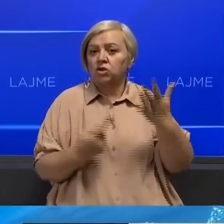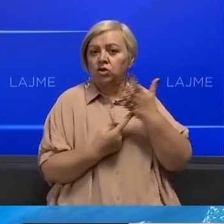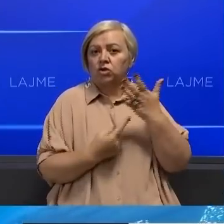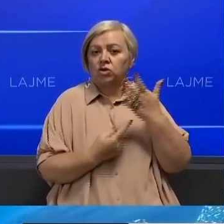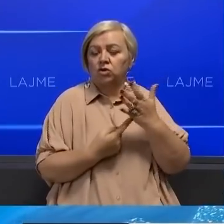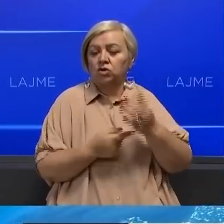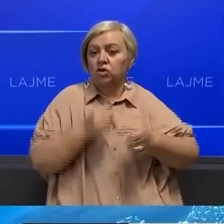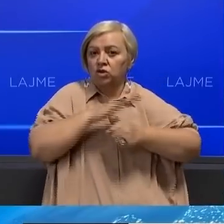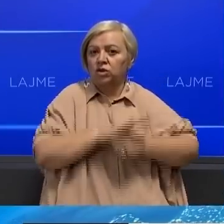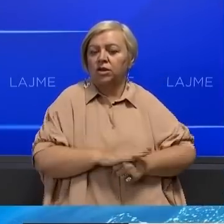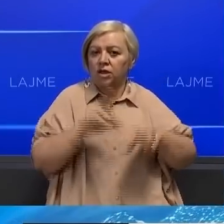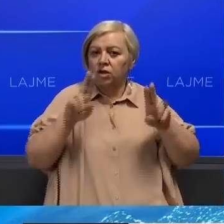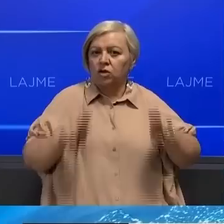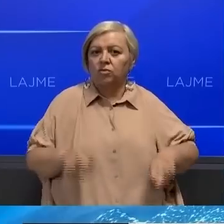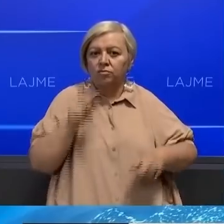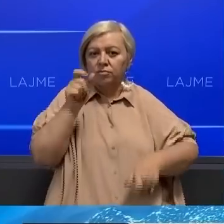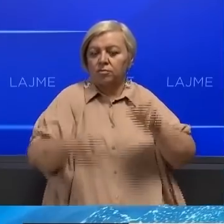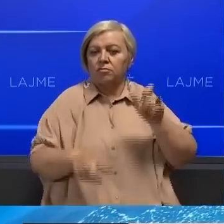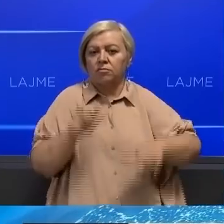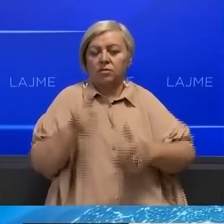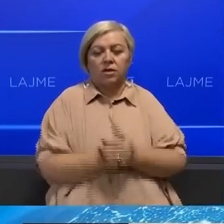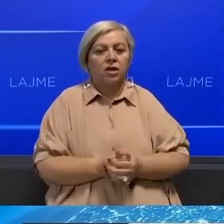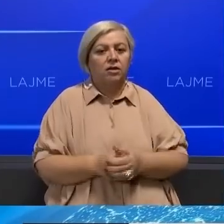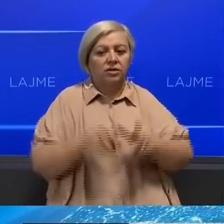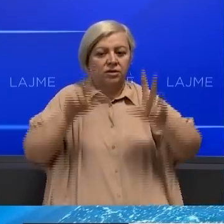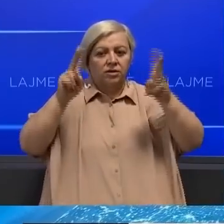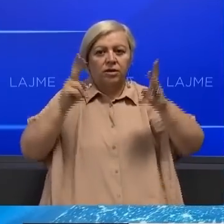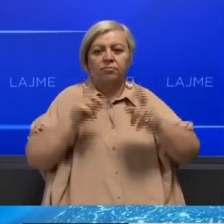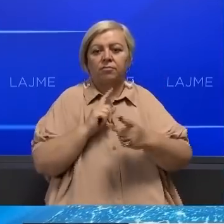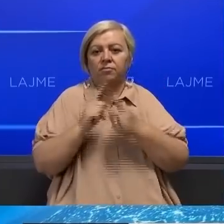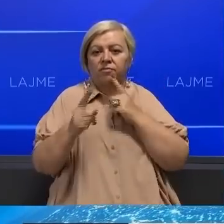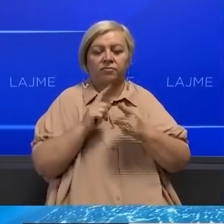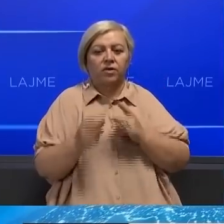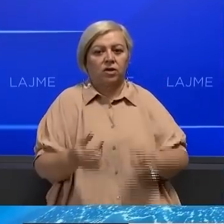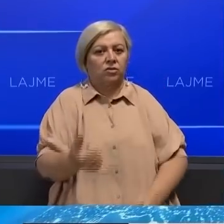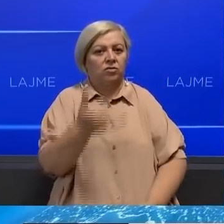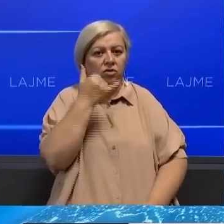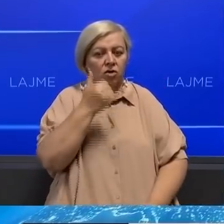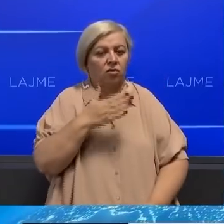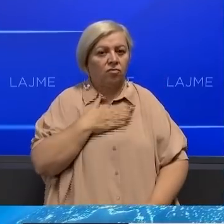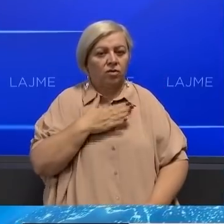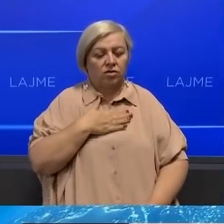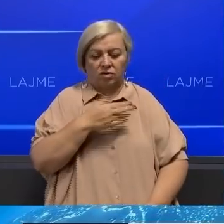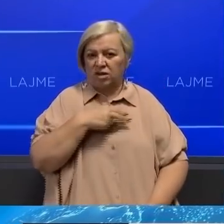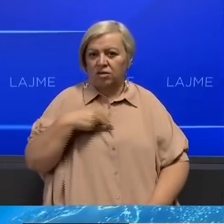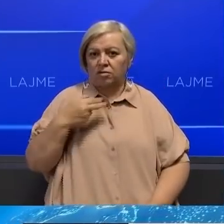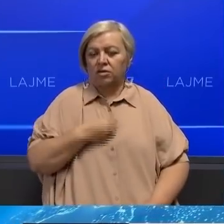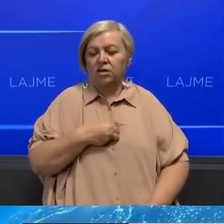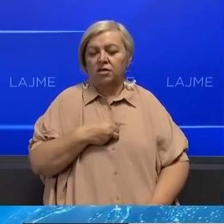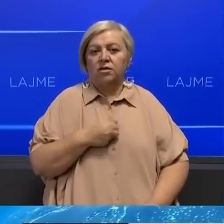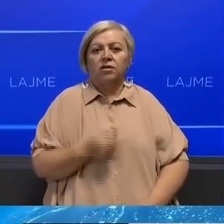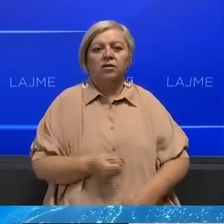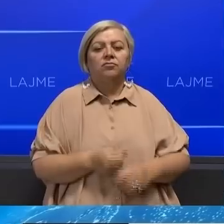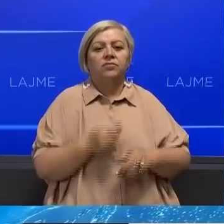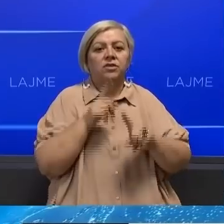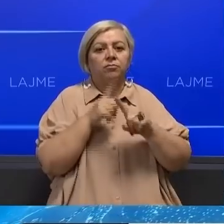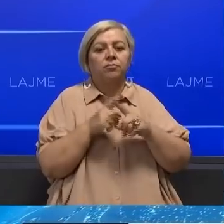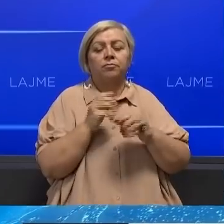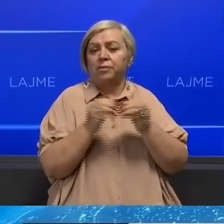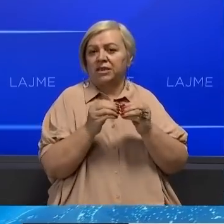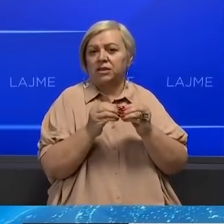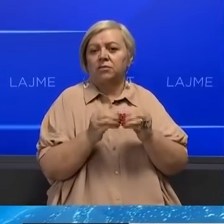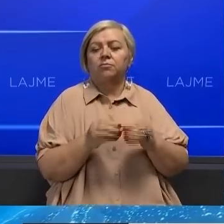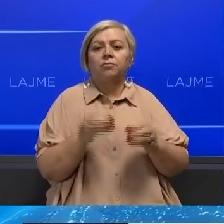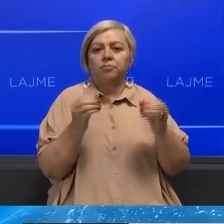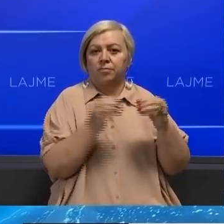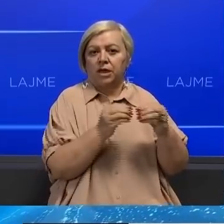të shkeljes të drejtave të njeriut. Për këtë temë do të flasim me gazetarin tonë në Gjenevë, Bexhet Begu. Përshëndetje Bexhet, besoj që